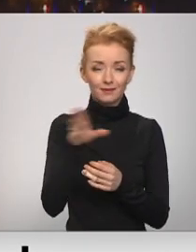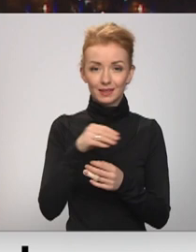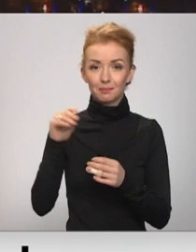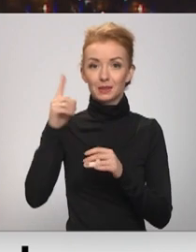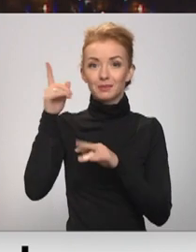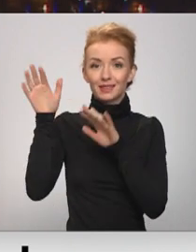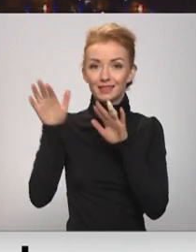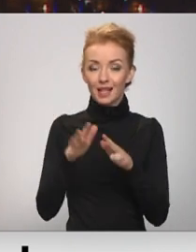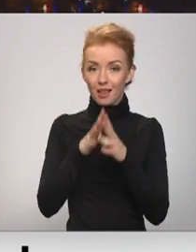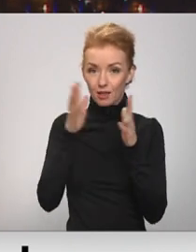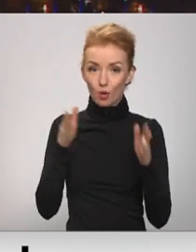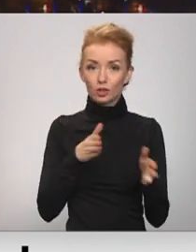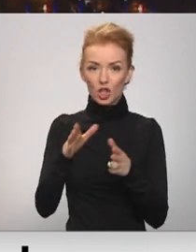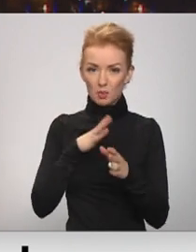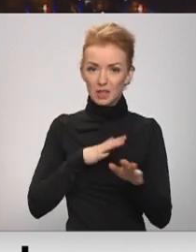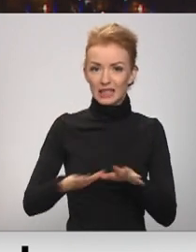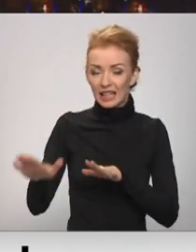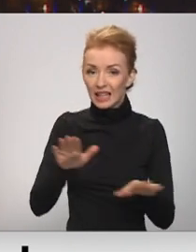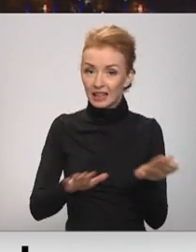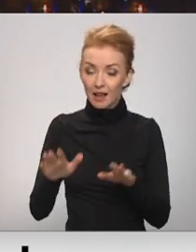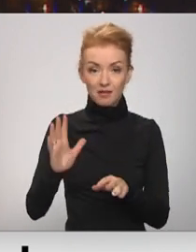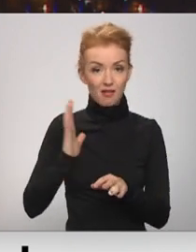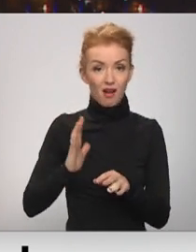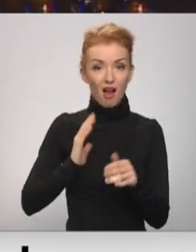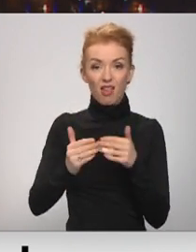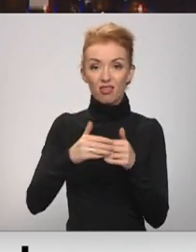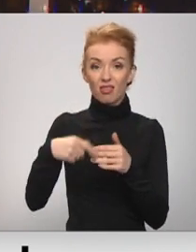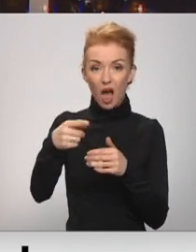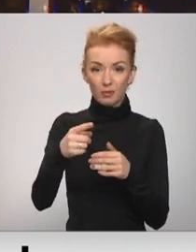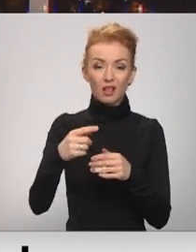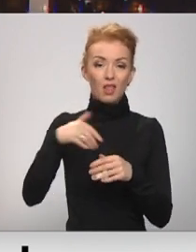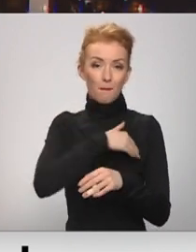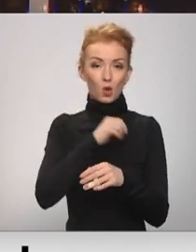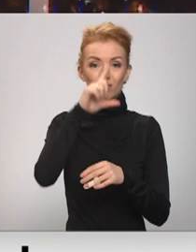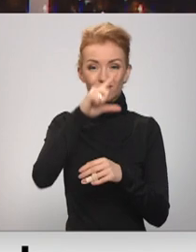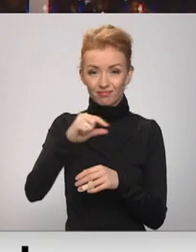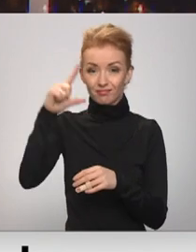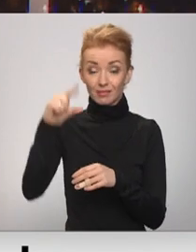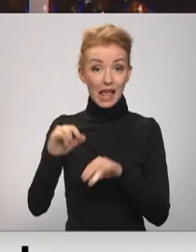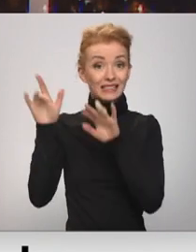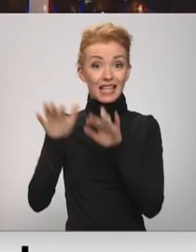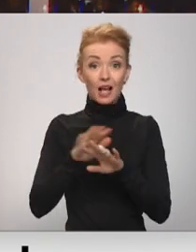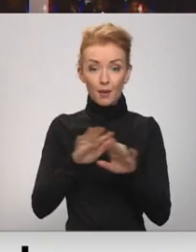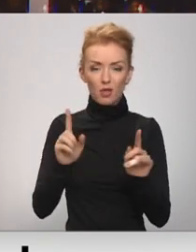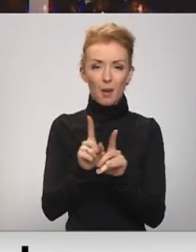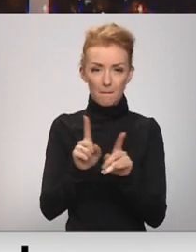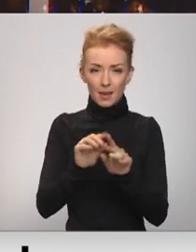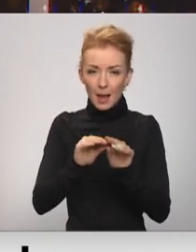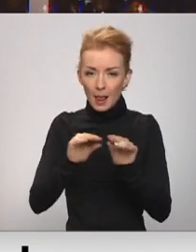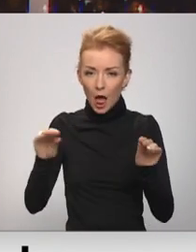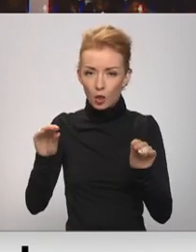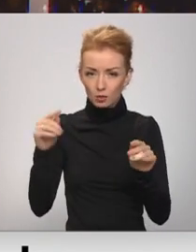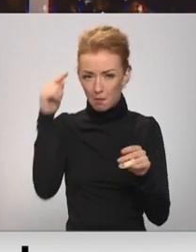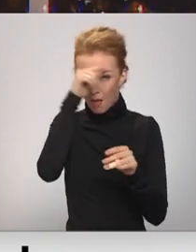Uz daudziem autoceļiem veidojās aplidojums. Gaidāms, ka mainīga temperatūra saglabāsies, un pat ja sniega nebūs uz ceļiem, var veidoties tā